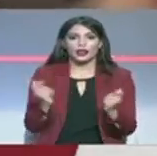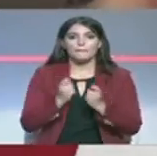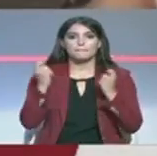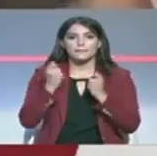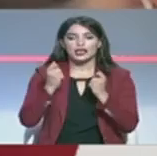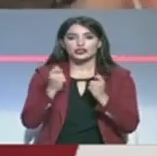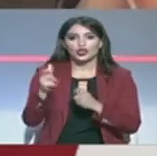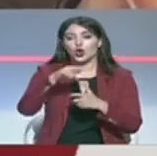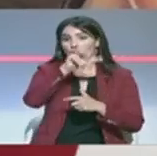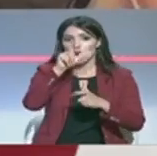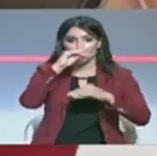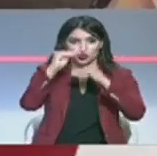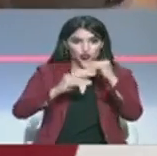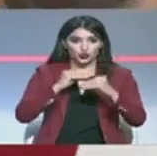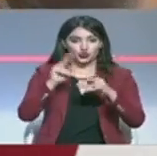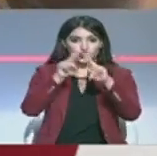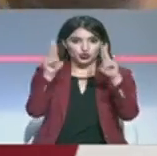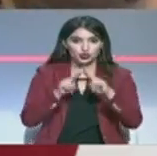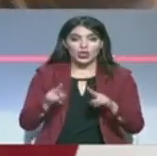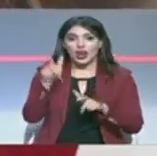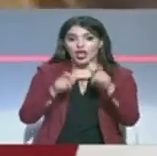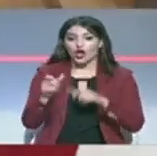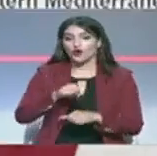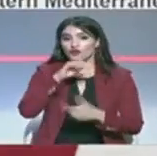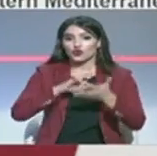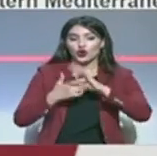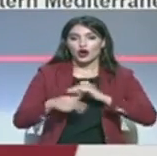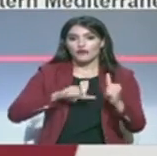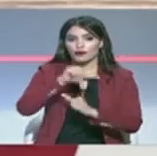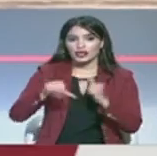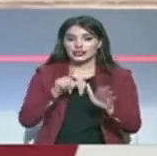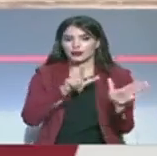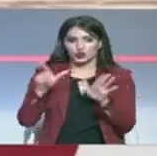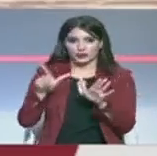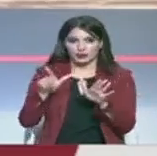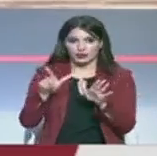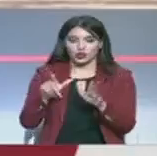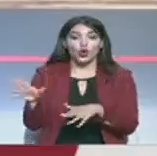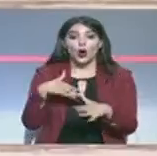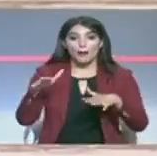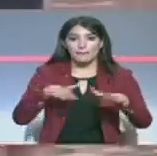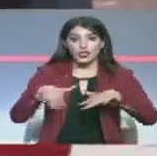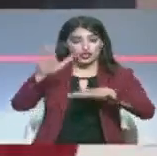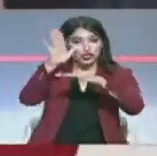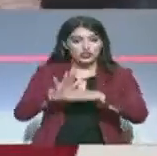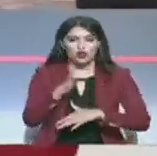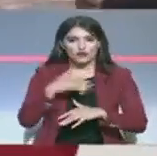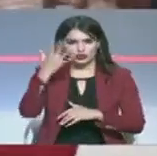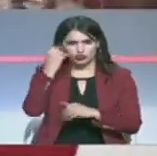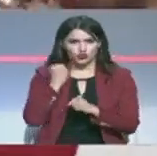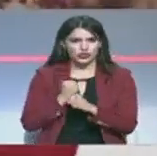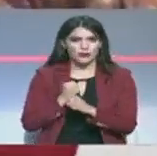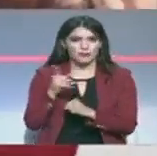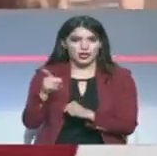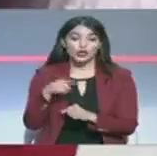البندقية السينمائي الدولي مجددا لعشاق الفن السابع في دورته 77 وسط إجراءات صحية صارمة، ولعل